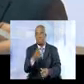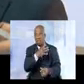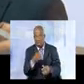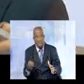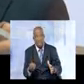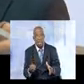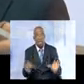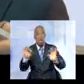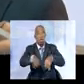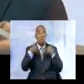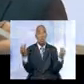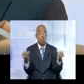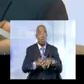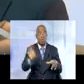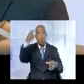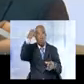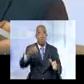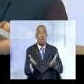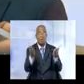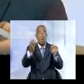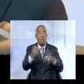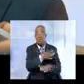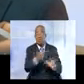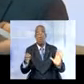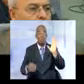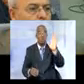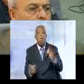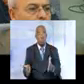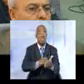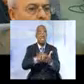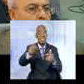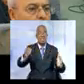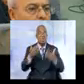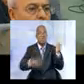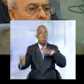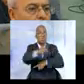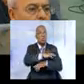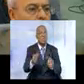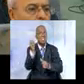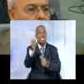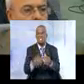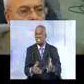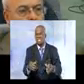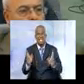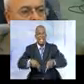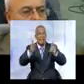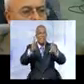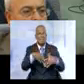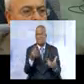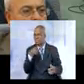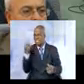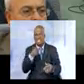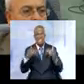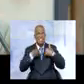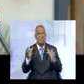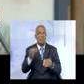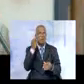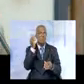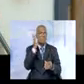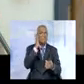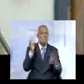pierre à la résolution de l'équation de l'accès au logement décent des Ivoiriens. Le journal pro-gouvernemental a fait appel à 4